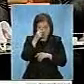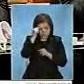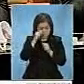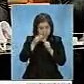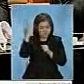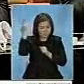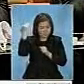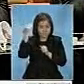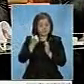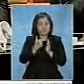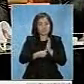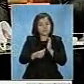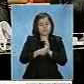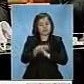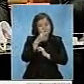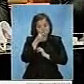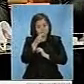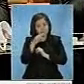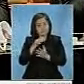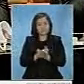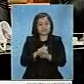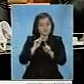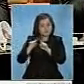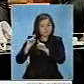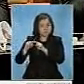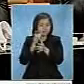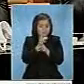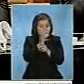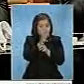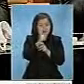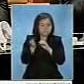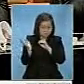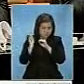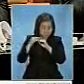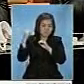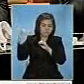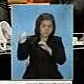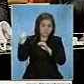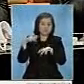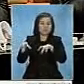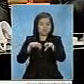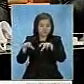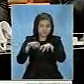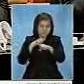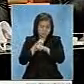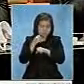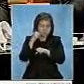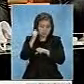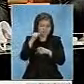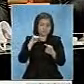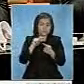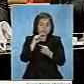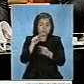ตที่เป็นเรื่องของการบริโภคสินค้าบางชนิดเพราะเราเห็นว่าการดำเนินการอย่างนั้นจะช่วยทำให้ผู้บ